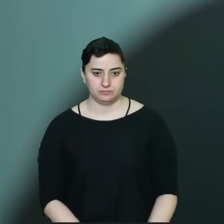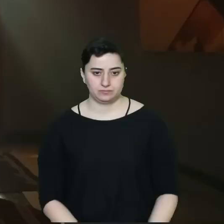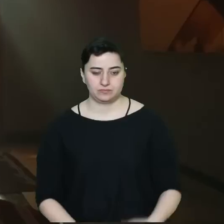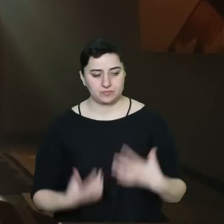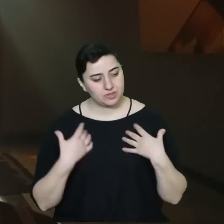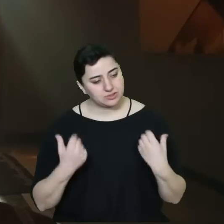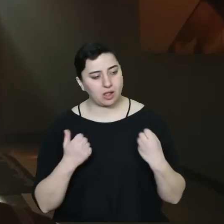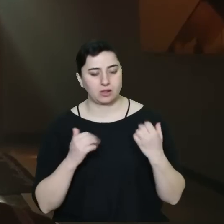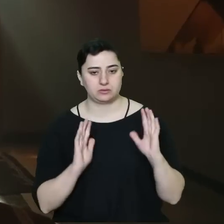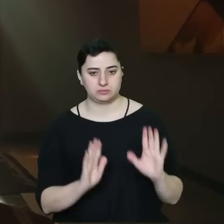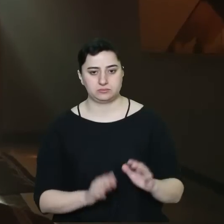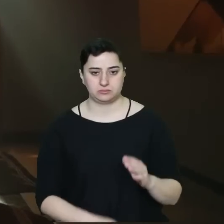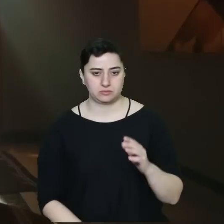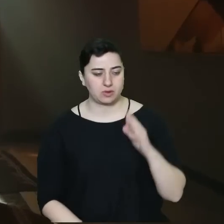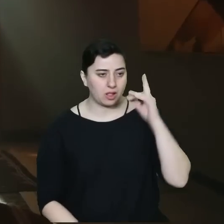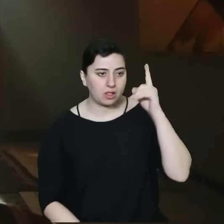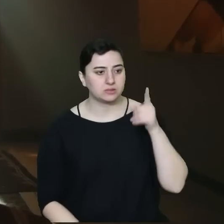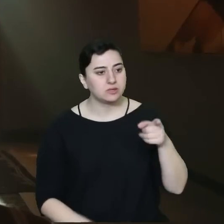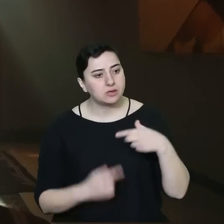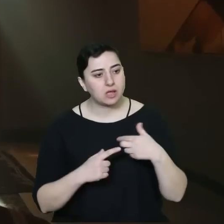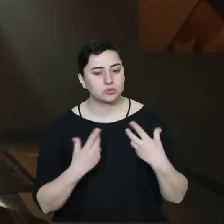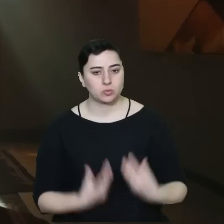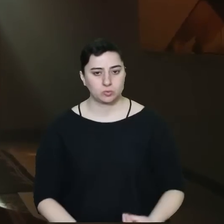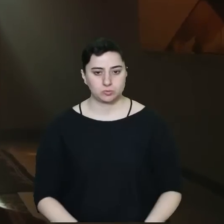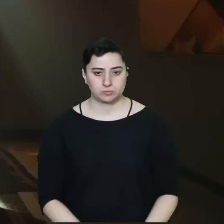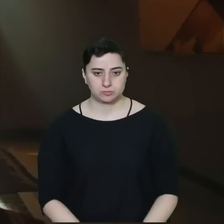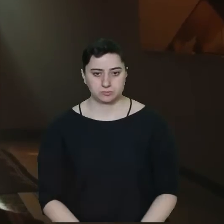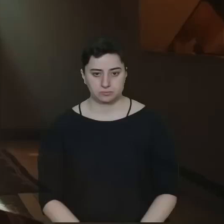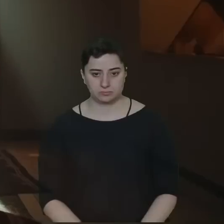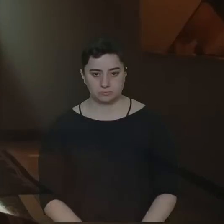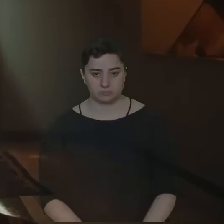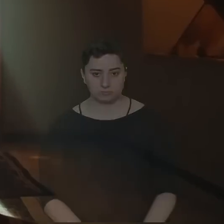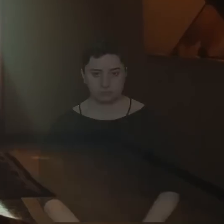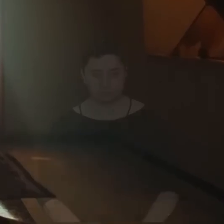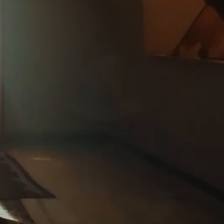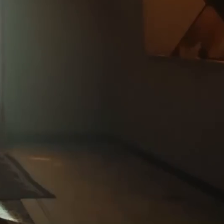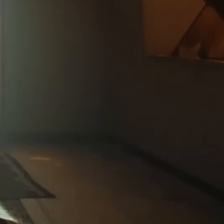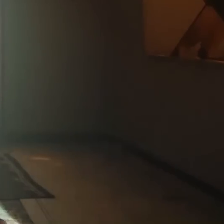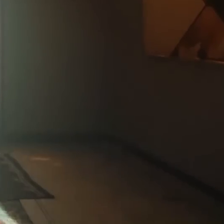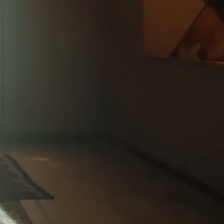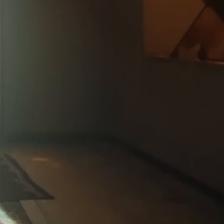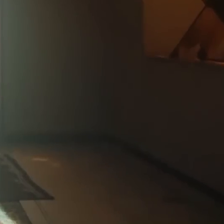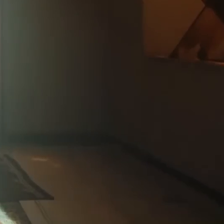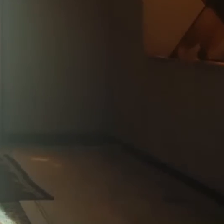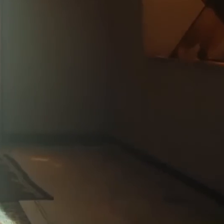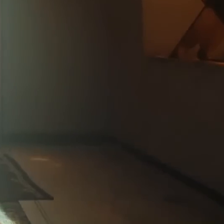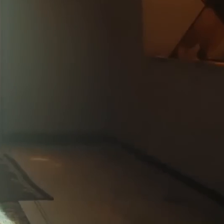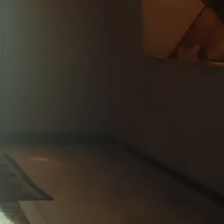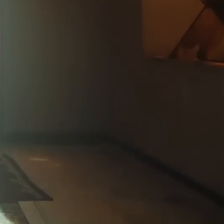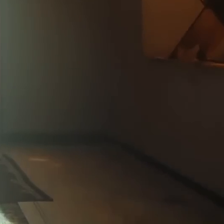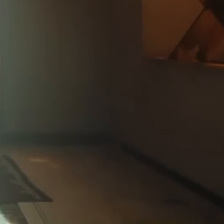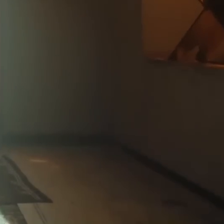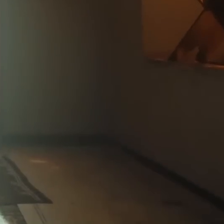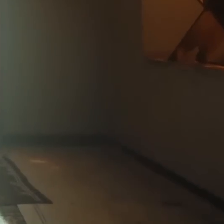Kal sağlıcakla abi. Allah senden razı olsun. Koluna manidar dokunup dışarıdan yayılan ışıkla parlayan odadan